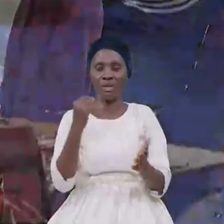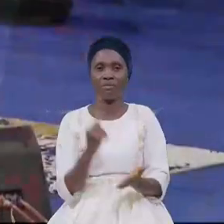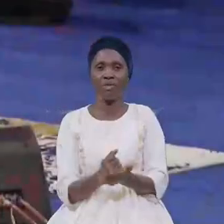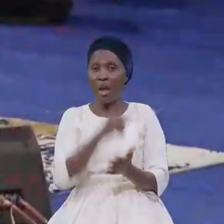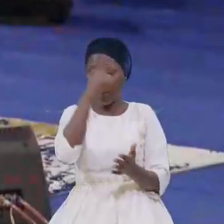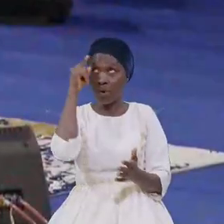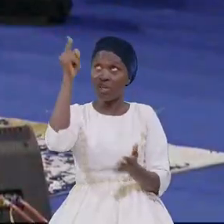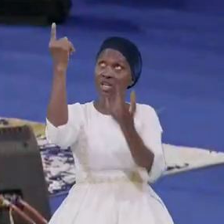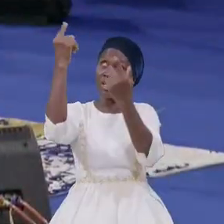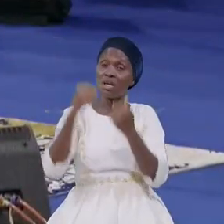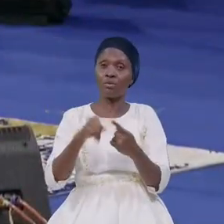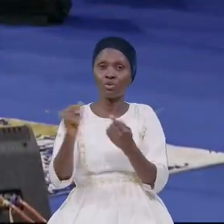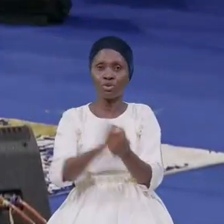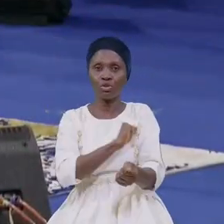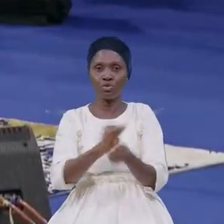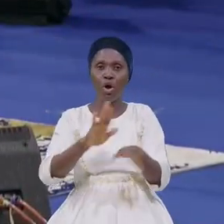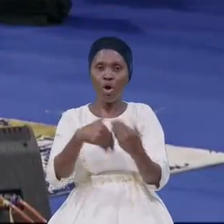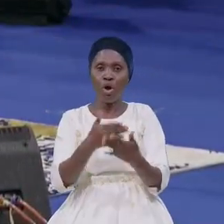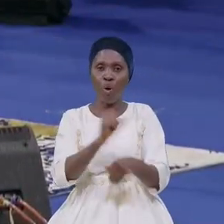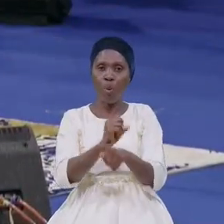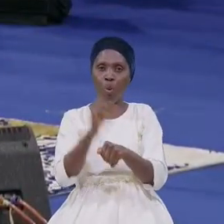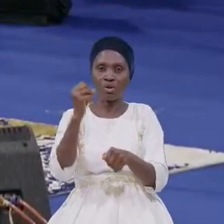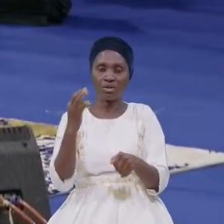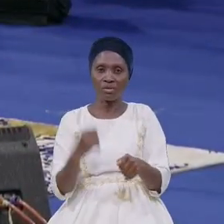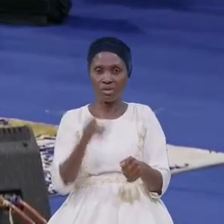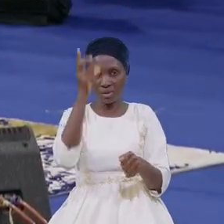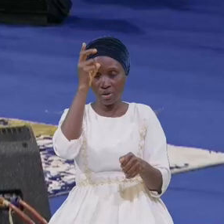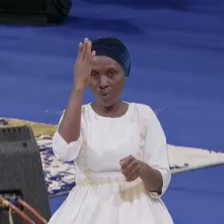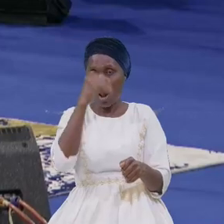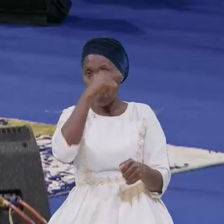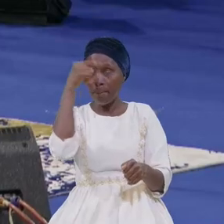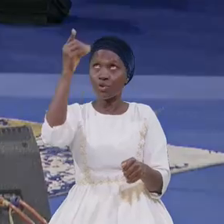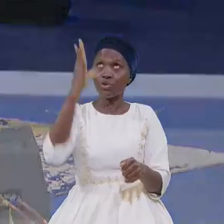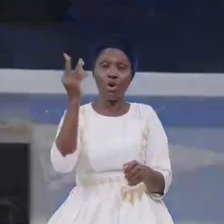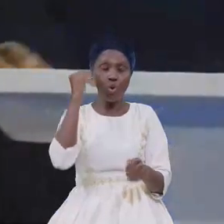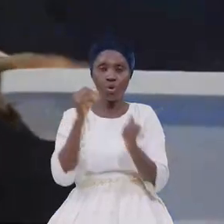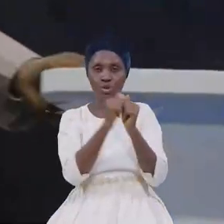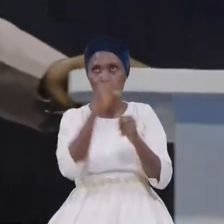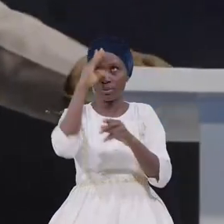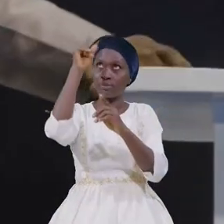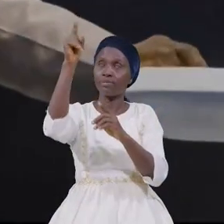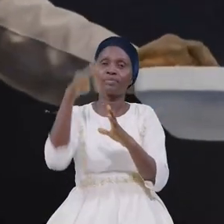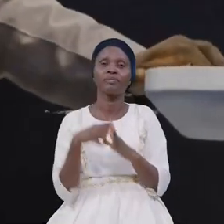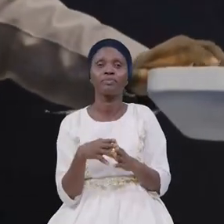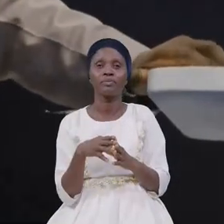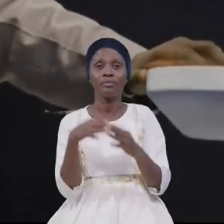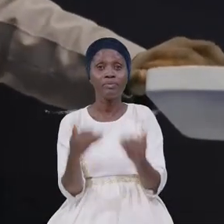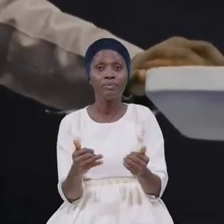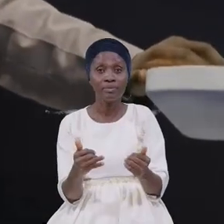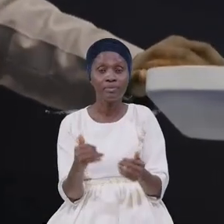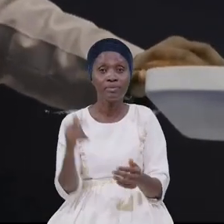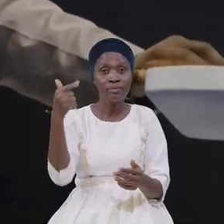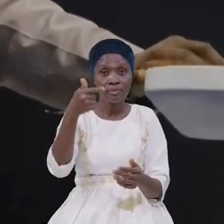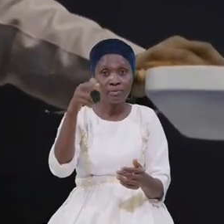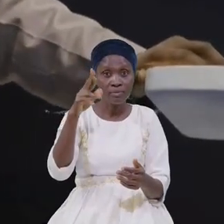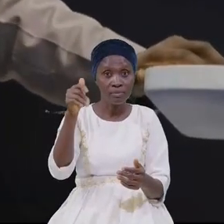toutes les œuvres du diable, car Dieu était avec lui. La grâce, j'ai